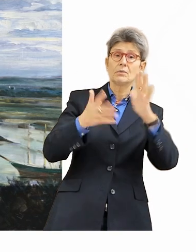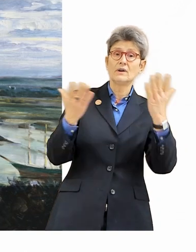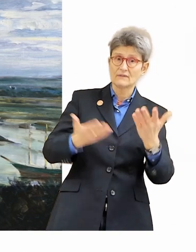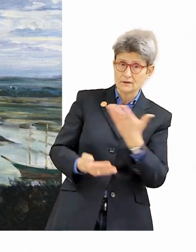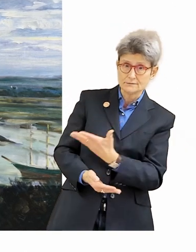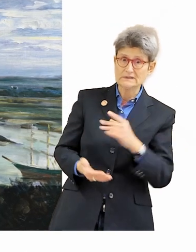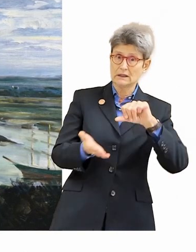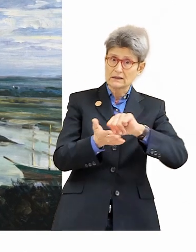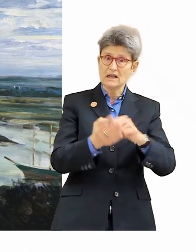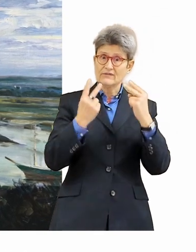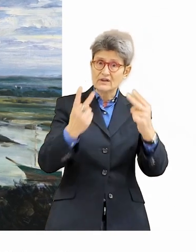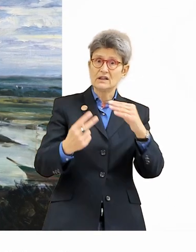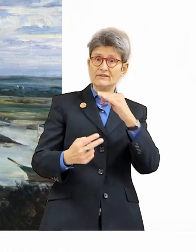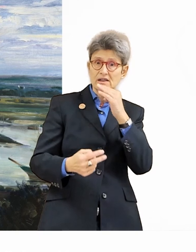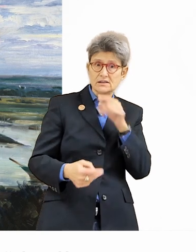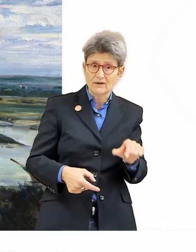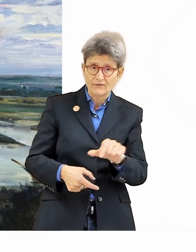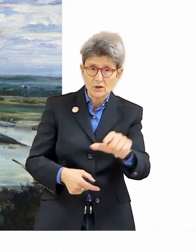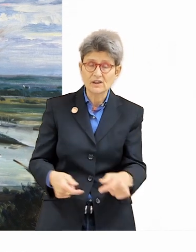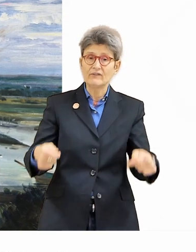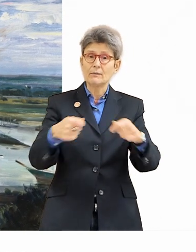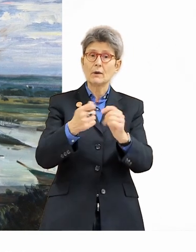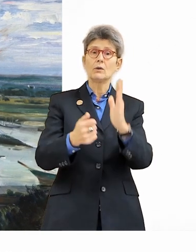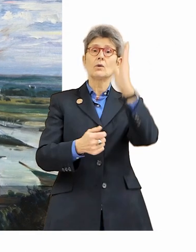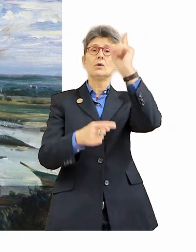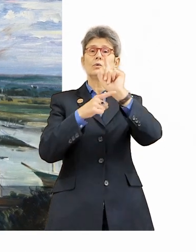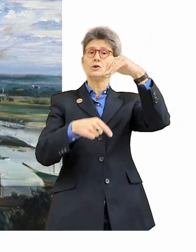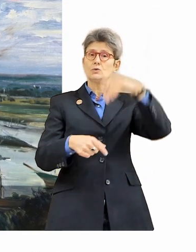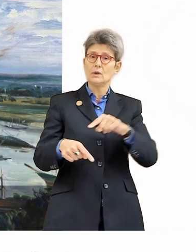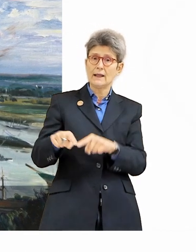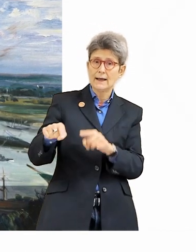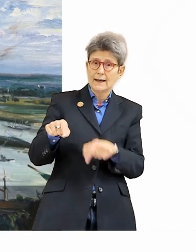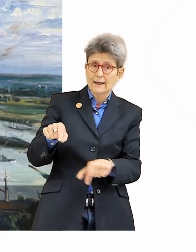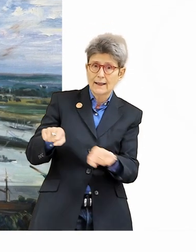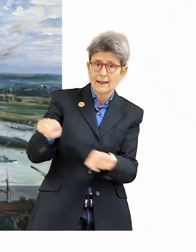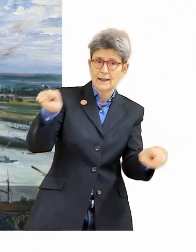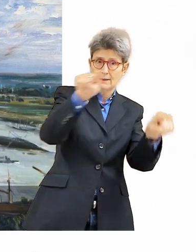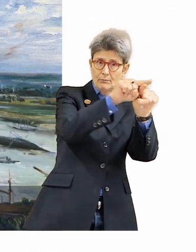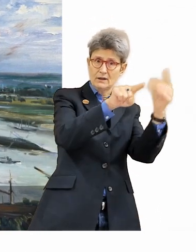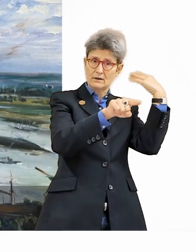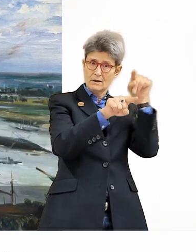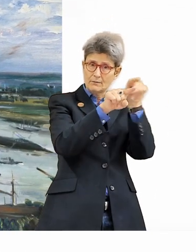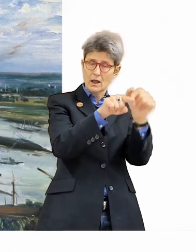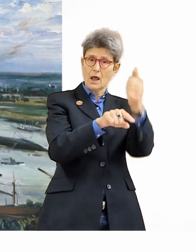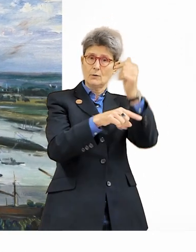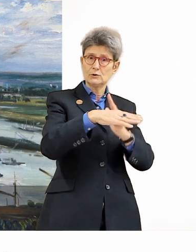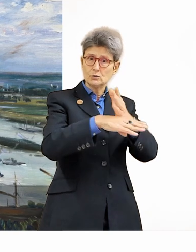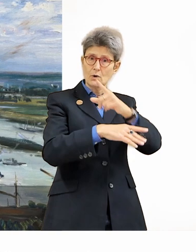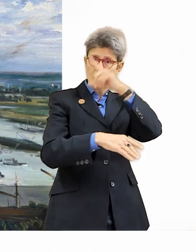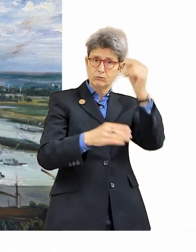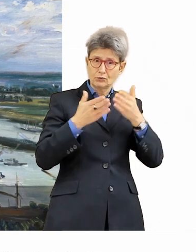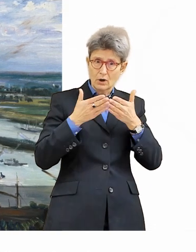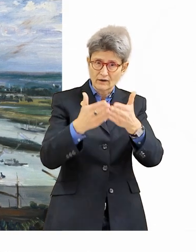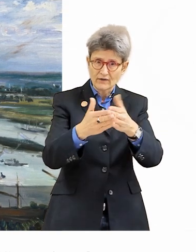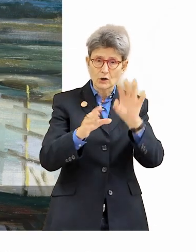Der Köhlbrand ist eine ganz zentrale Wasserader, die die Norder- und der Süderelbe verbindet und damals eben auch den Hauptzugang zum Hamburger Hafen markierte.